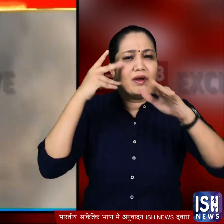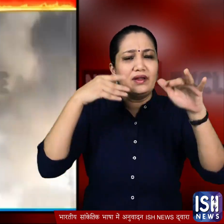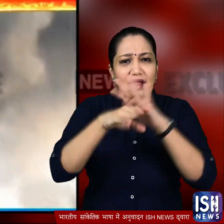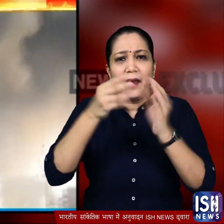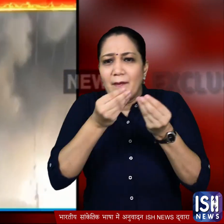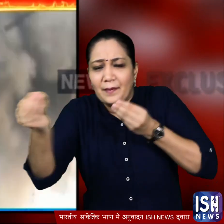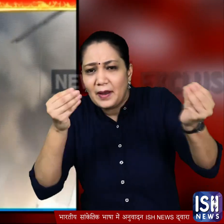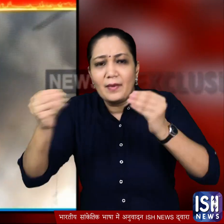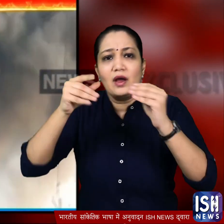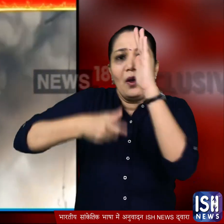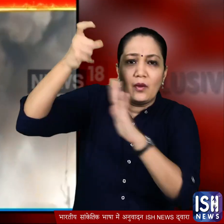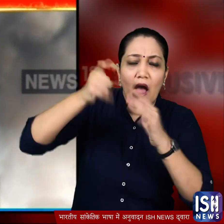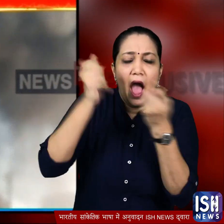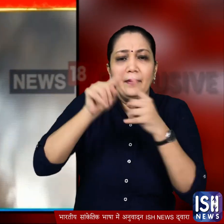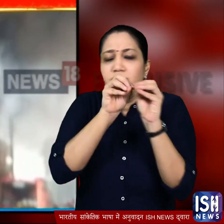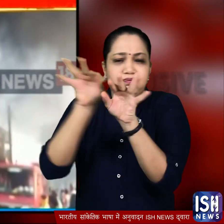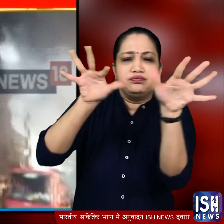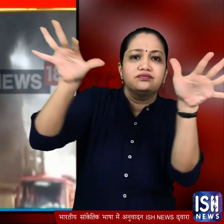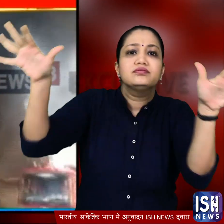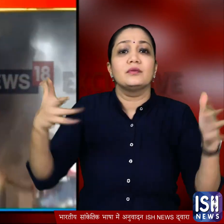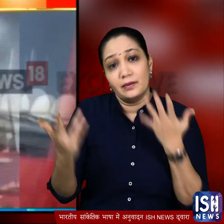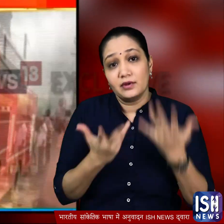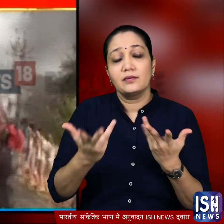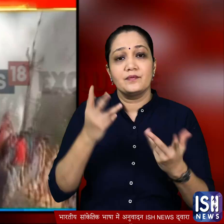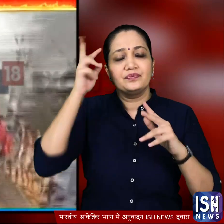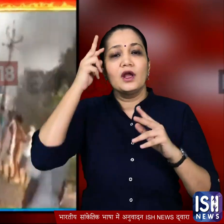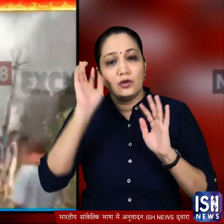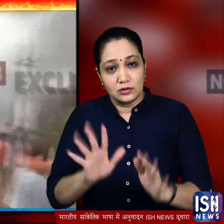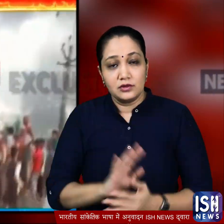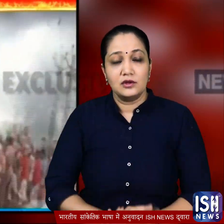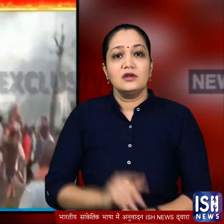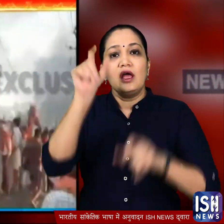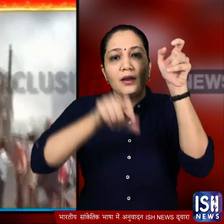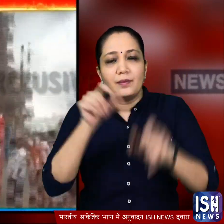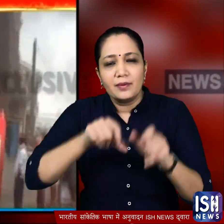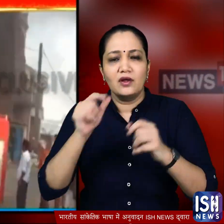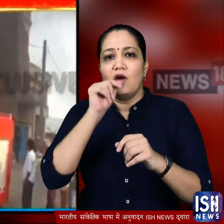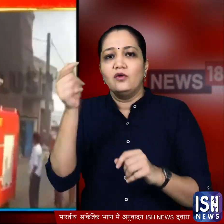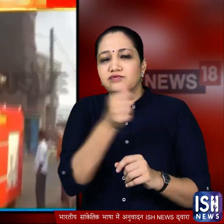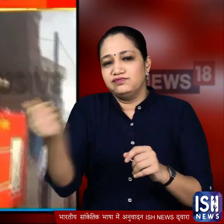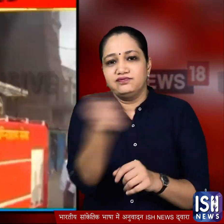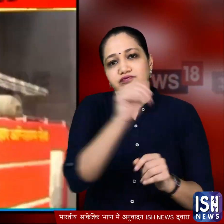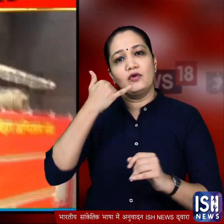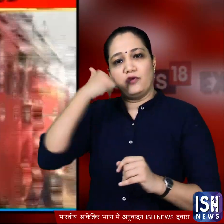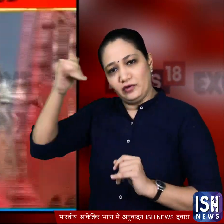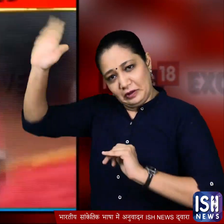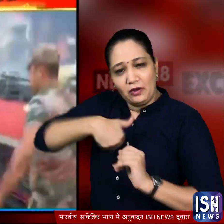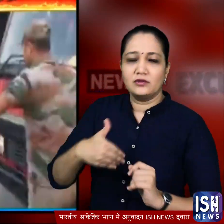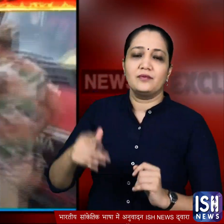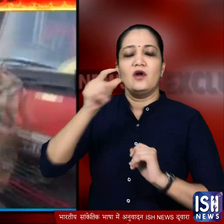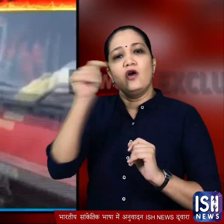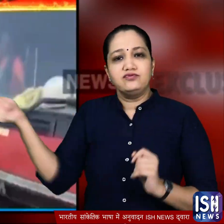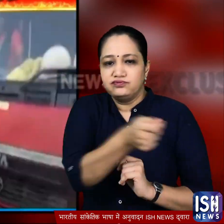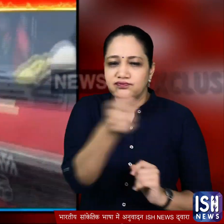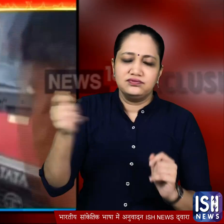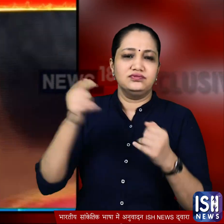लगा कि उसके आसपास मौजूद इमारतों को भी लपटें अपनी जद में न ले लें। ऐसे में वहां जुटे लोगों ने फौरन फायर ब्रिगेड को इसकी जानकारी दी, जिसके बाद